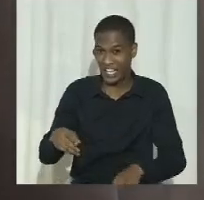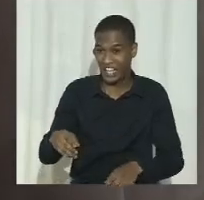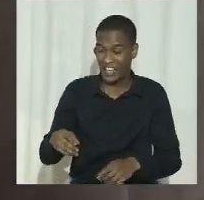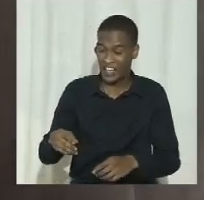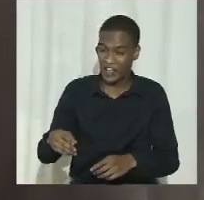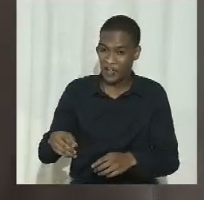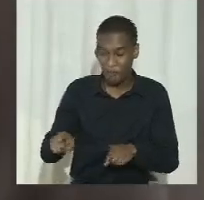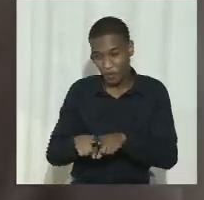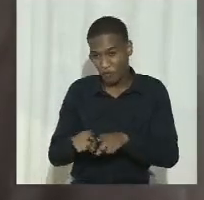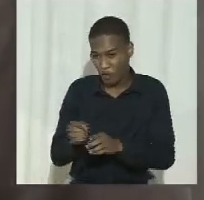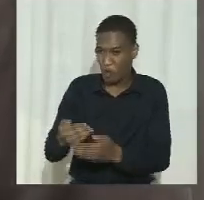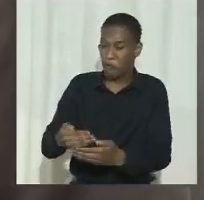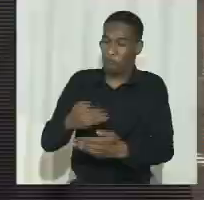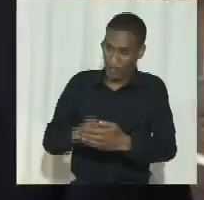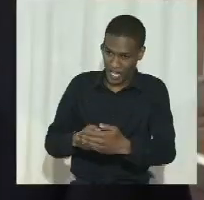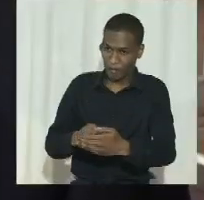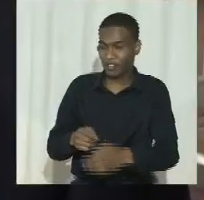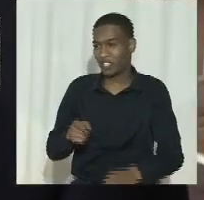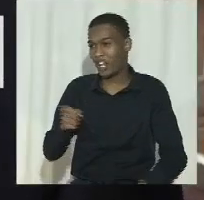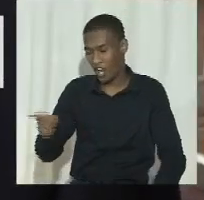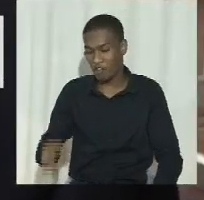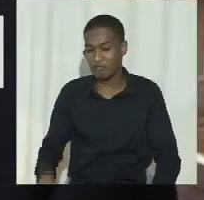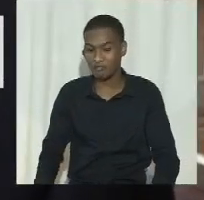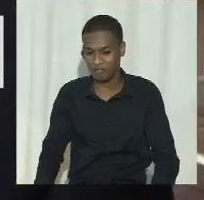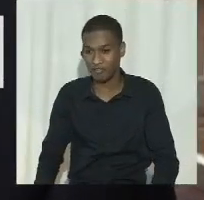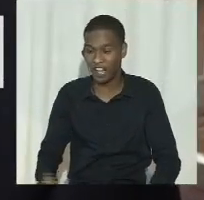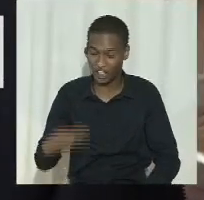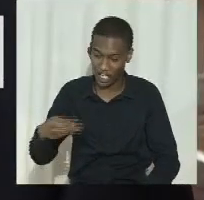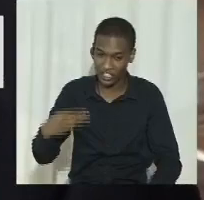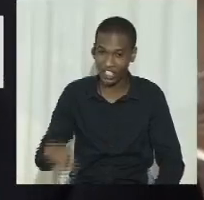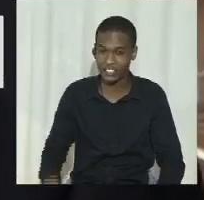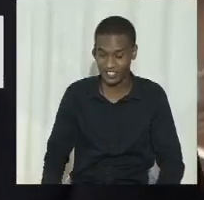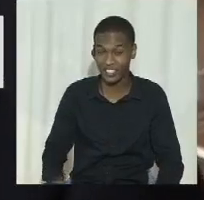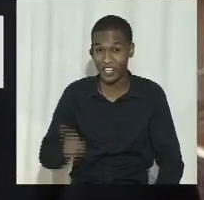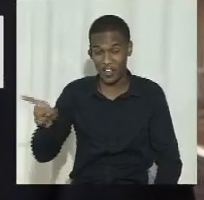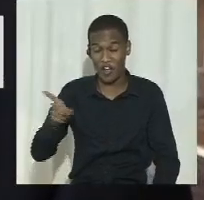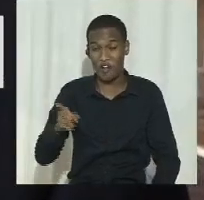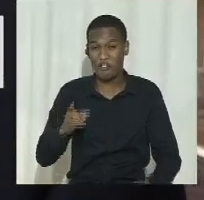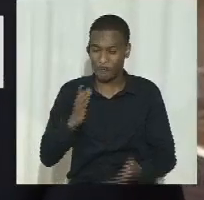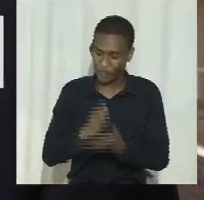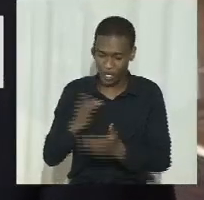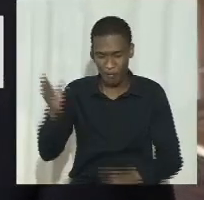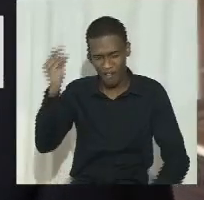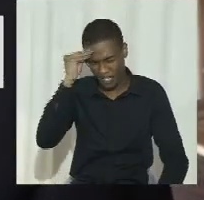ihany. Ny amin'ny heri moa izany efa fantatra zareo daholo ale amena ara-pahasalamana